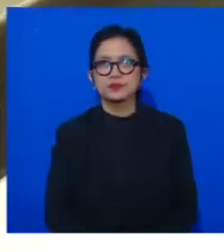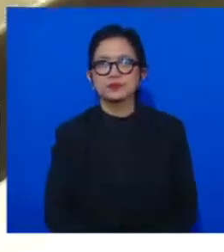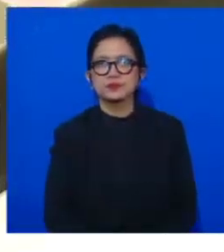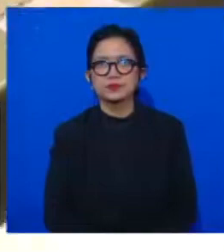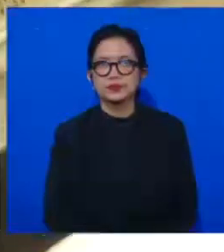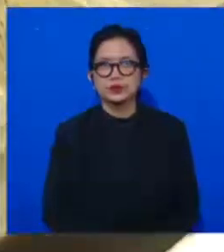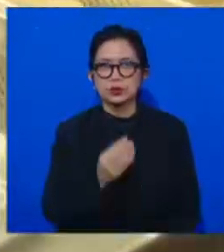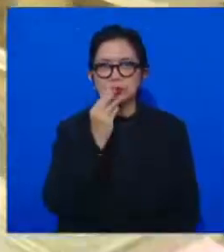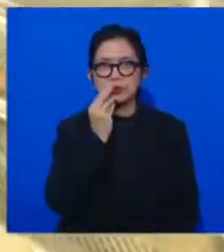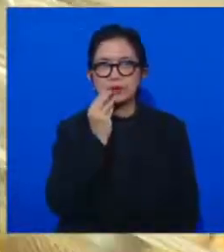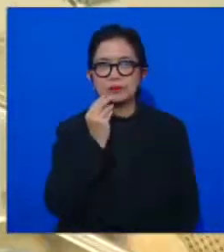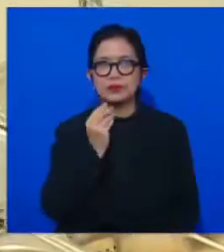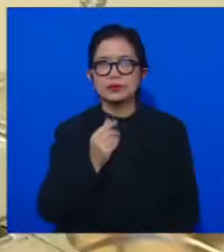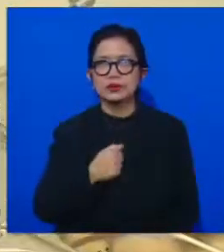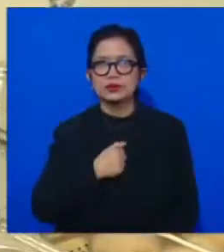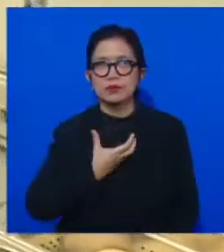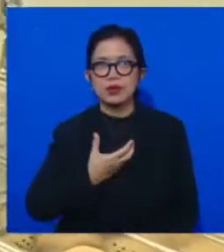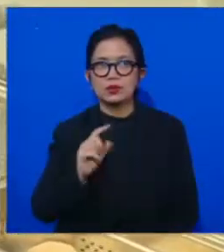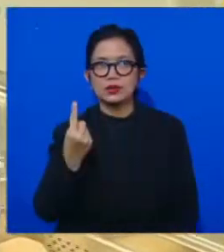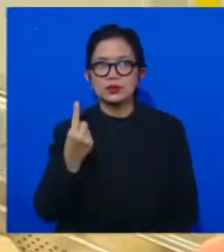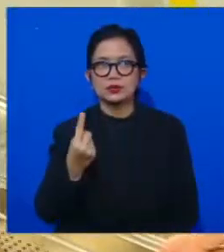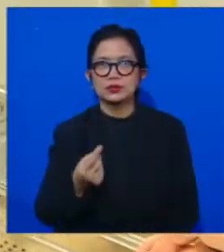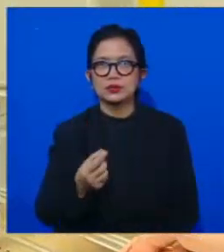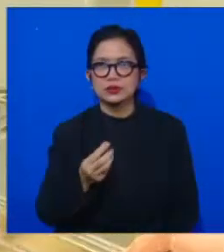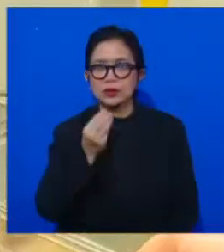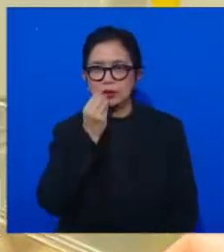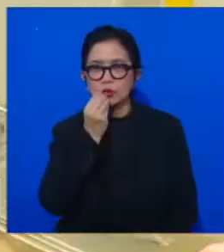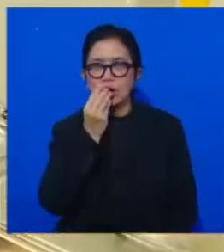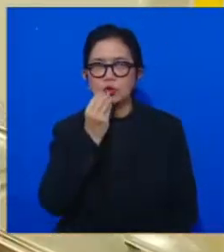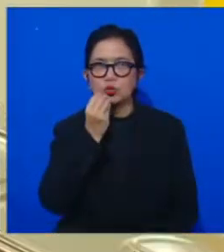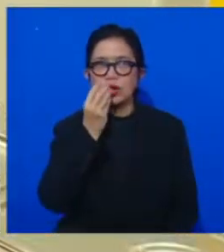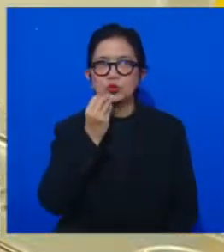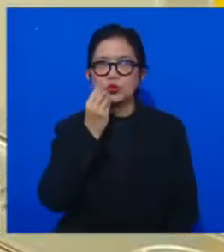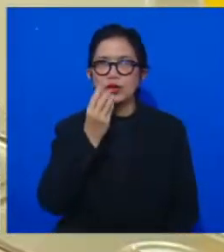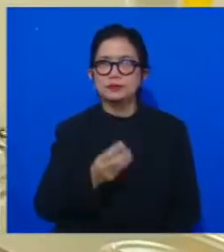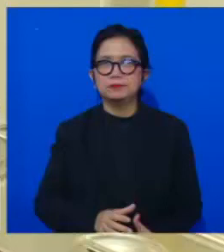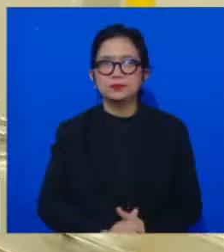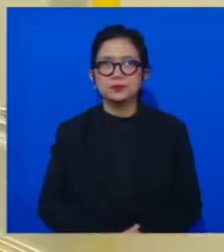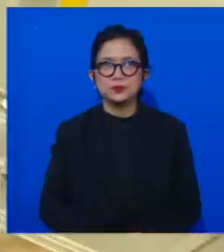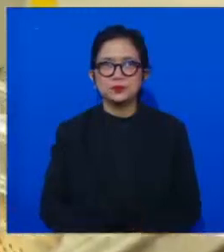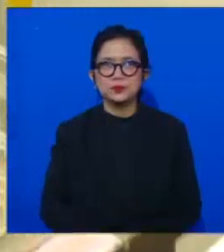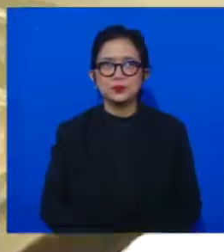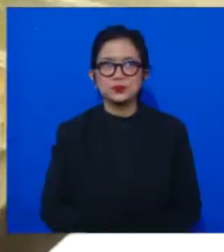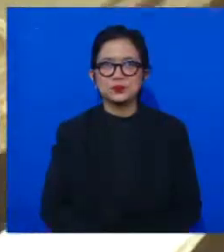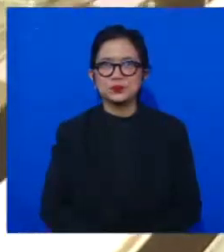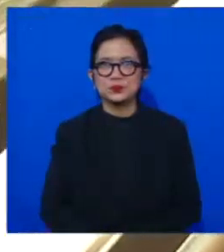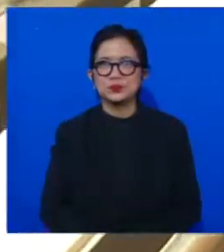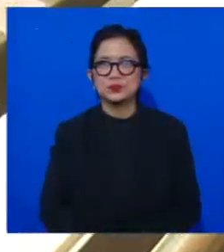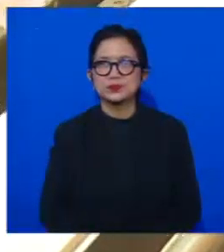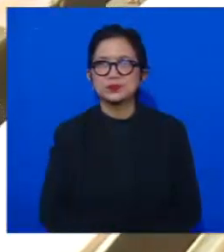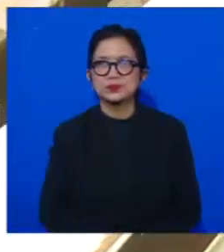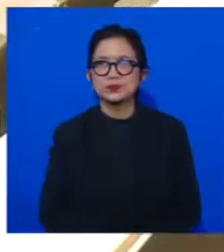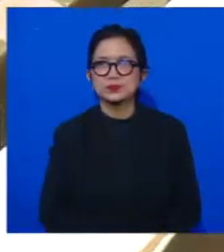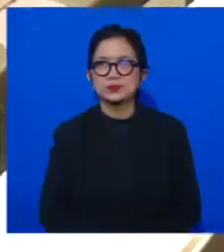ini menggiurkan sekali, saya mau satu ya yang pedas. Nih kelihatan ya cabenya,